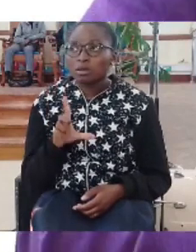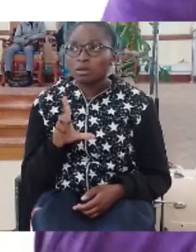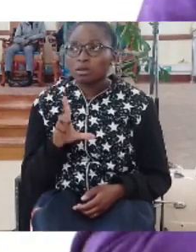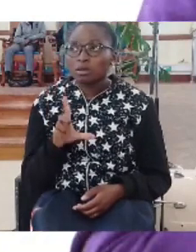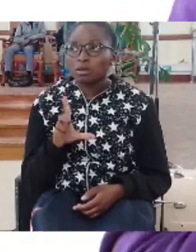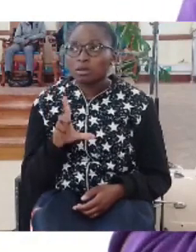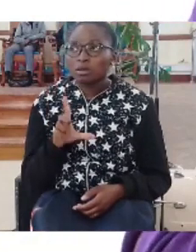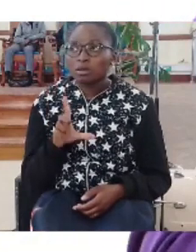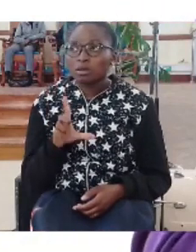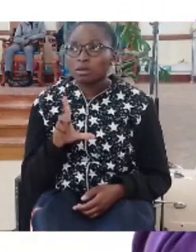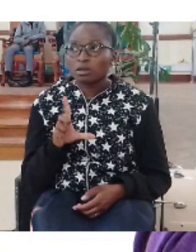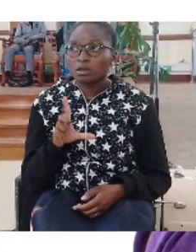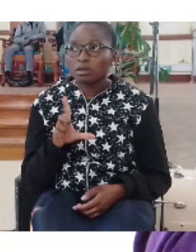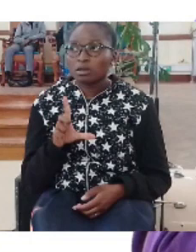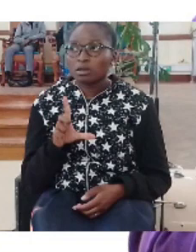Lohuho.